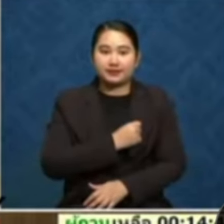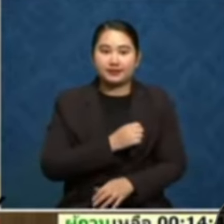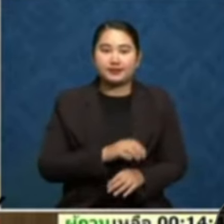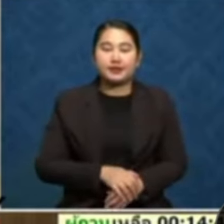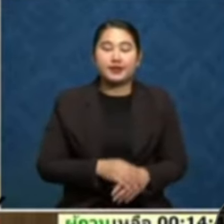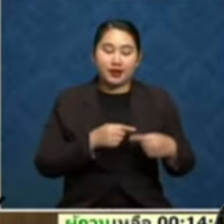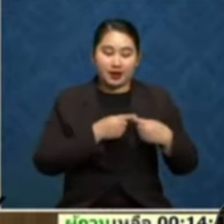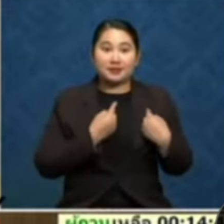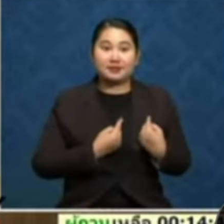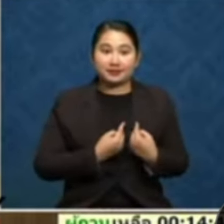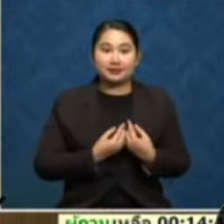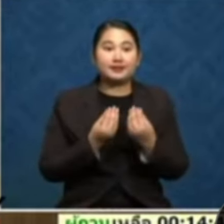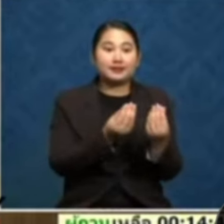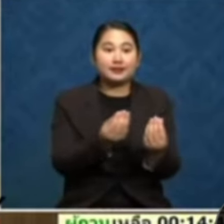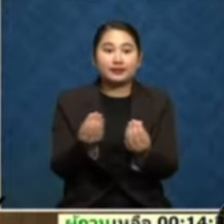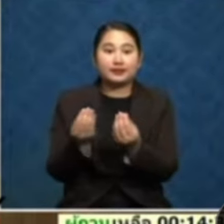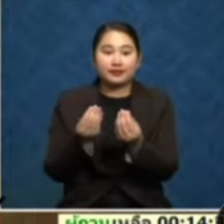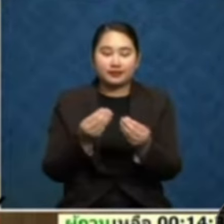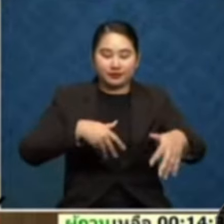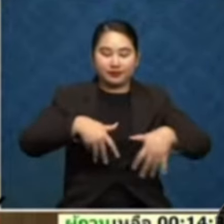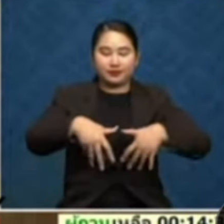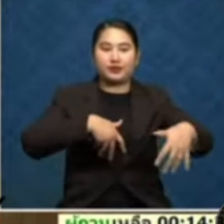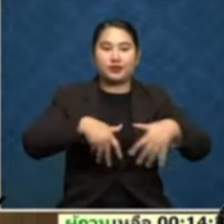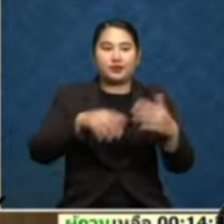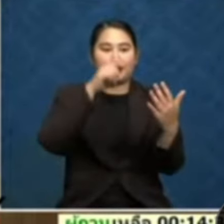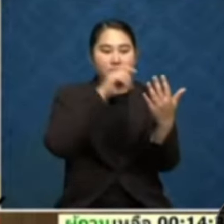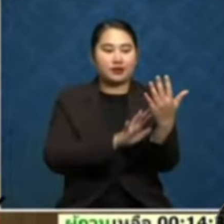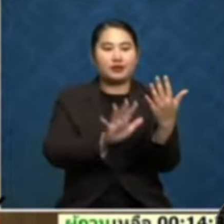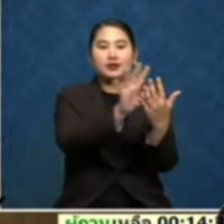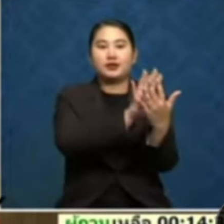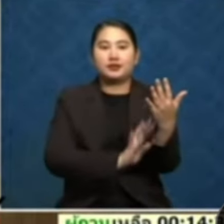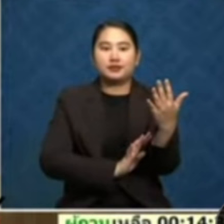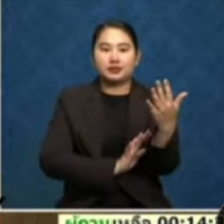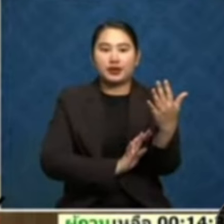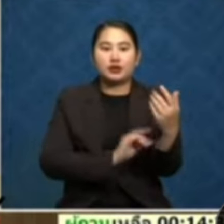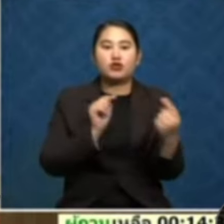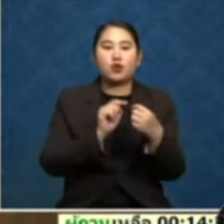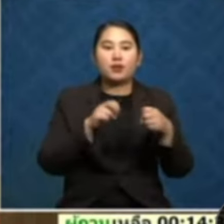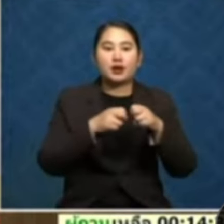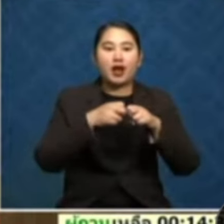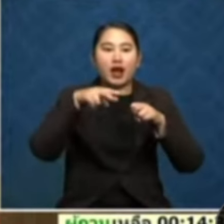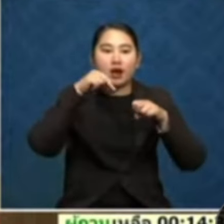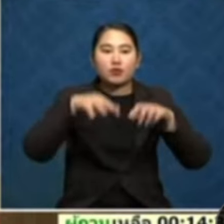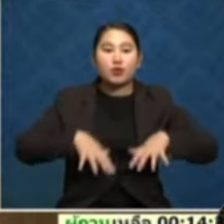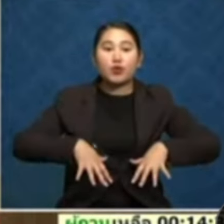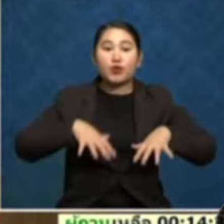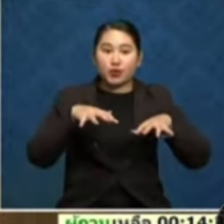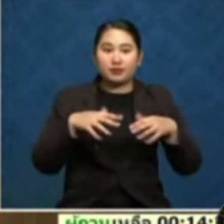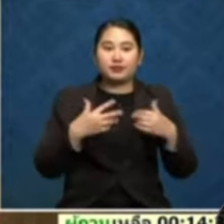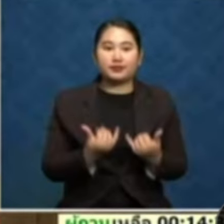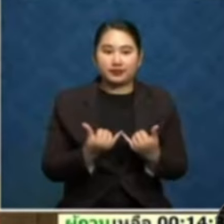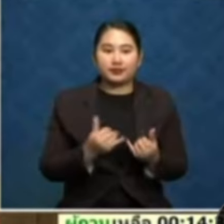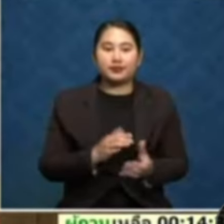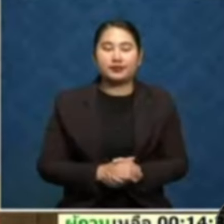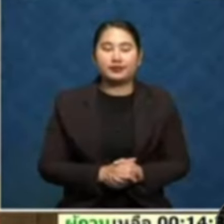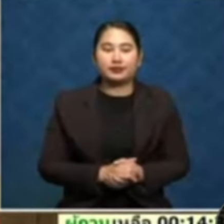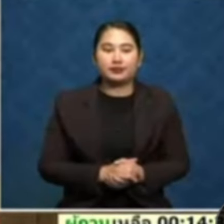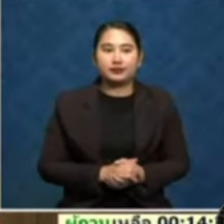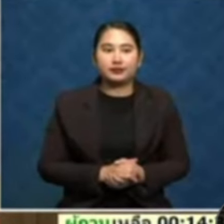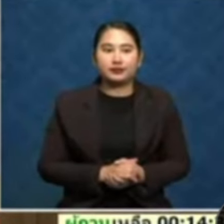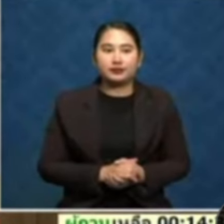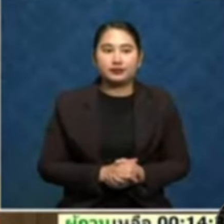ก็ขอส่งกำลังใจไปยังพ่อแม่พี่น้องประชาชนทั่วทั้งประเทศที่อยู่ในพื้นที่ประสบเหตุอุทกภัยอยู่ในขณะนี้นะครับ